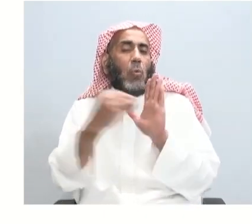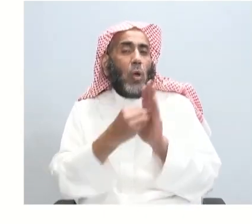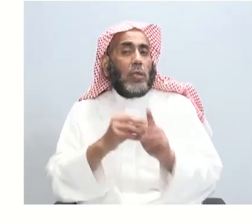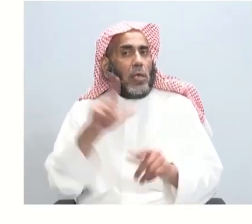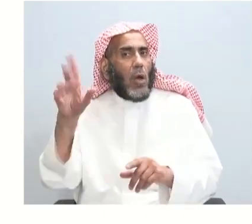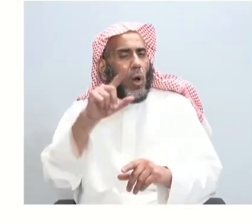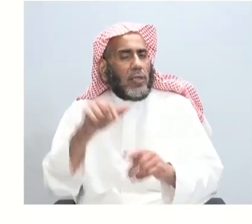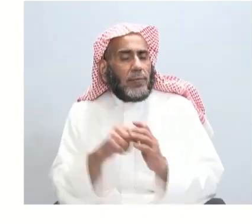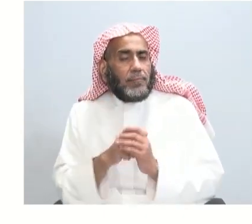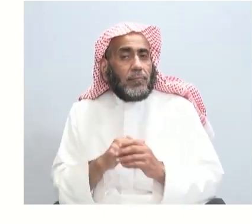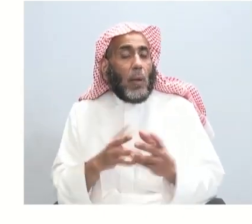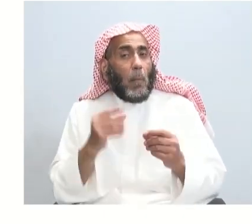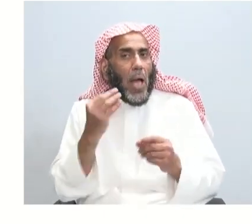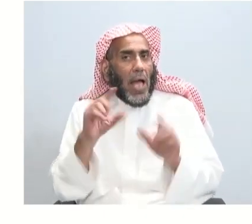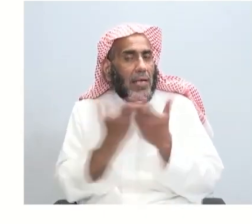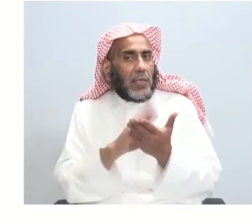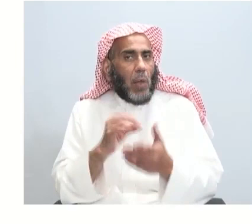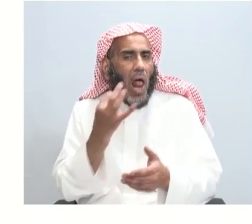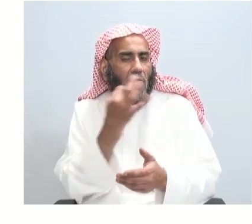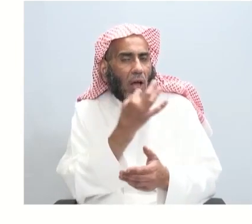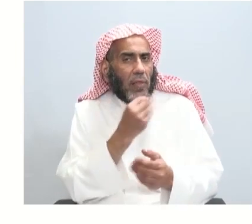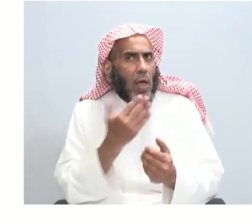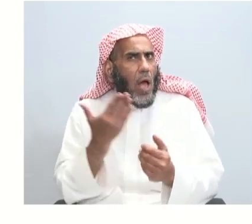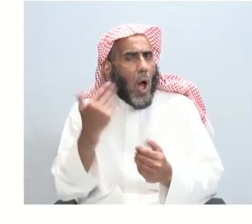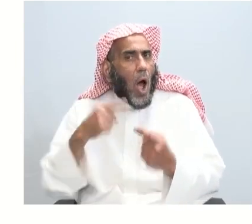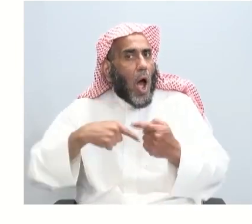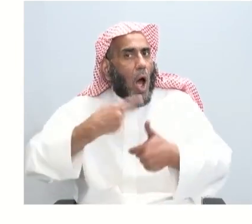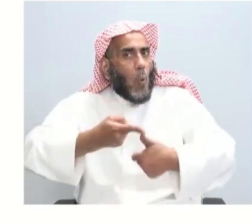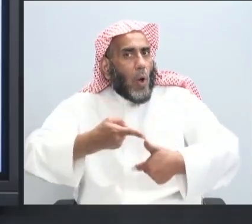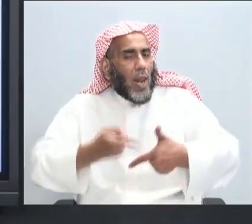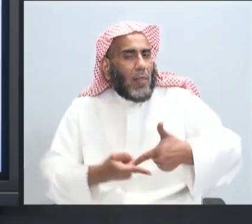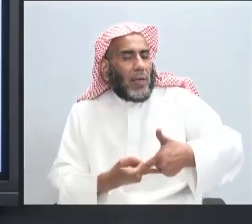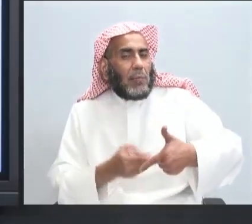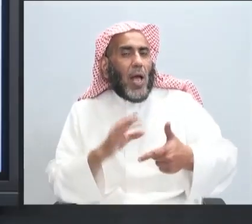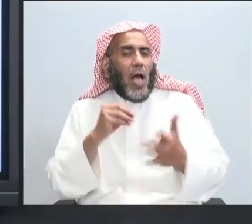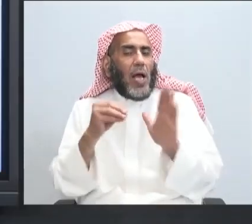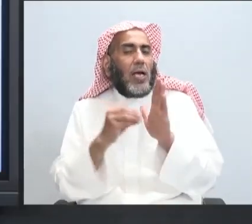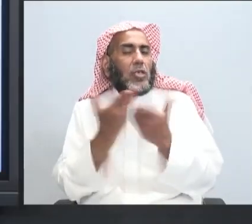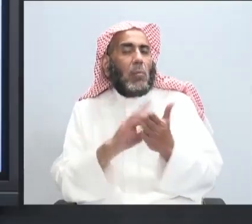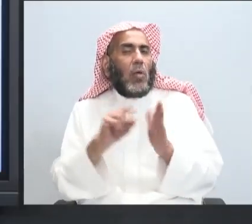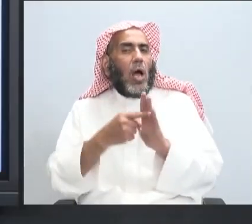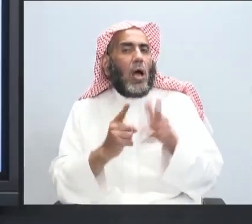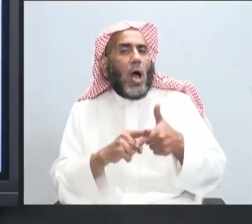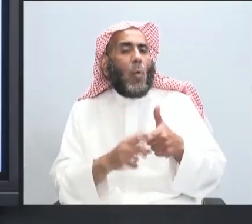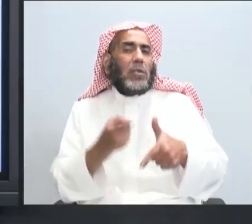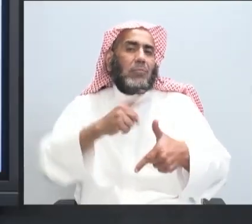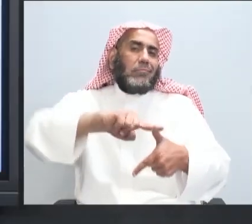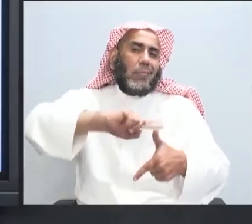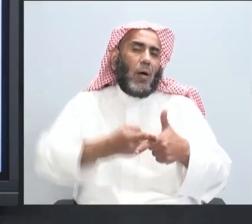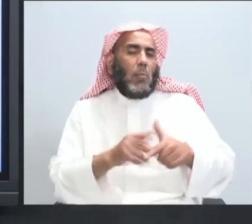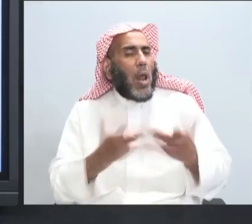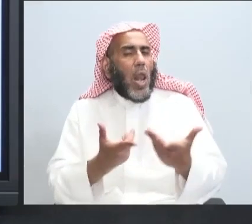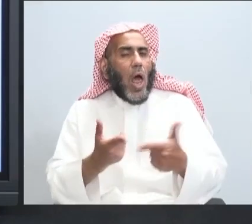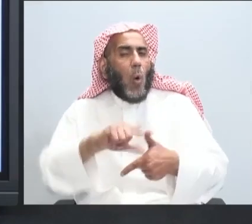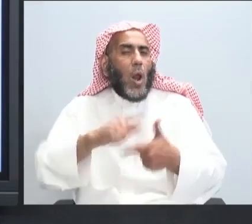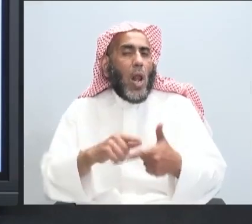خاطئ؟ معاجم الألفاظ كانت أسبق، ثم بعد ذلك أتت معاجم الموضوعات، أم أن معاجم الموضوعات أتت قبل